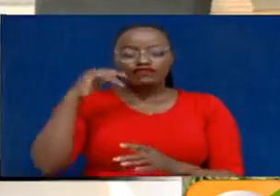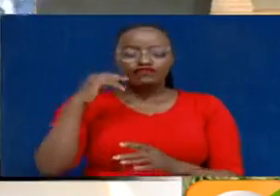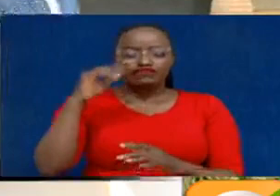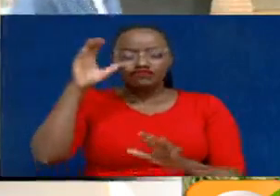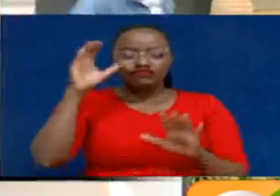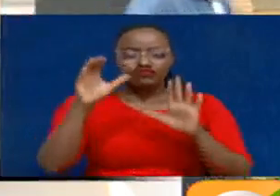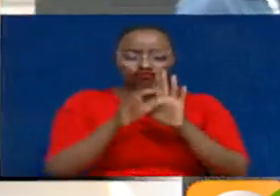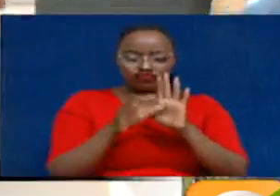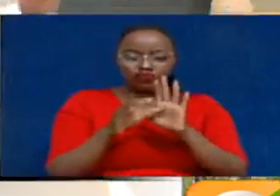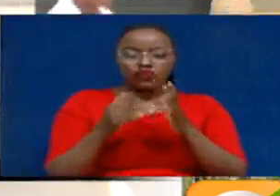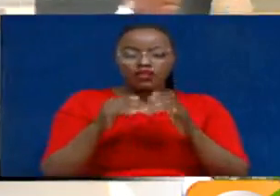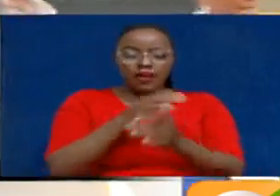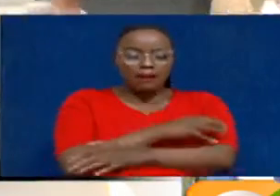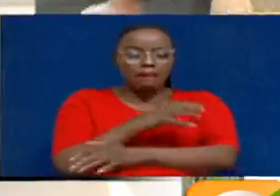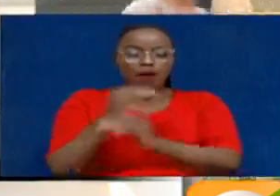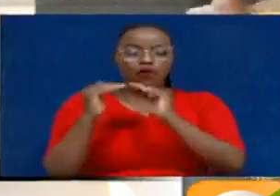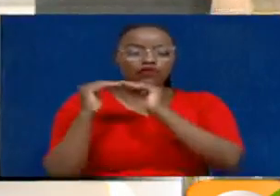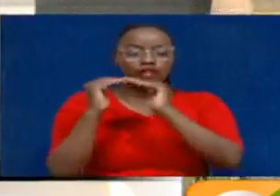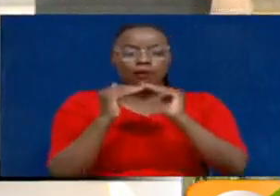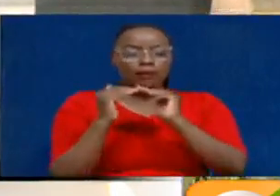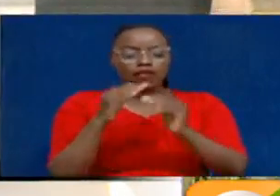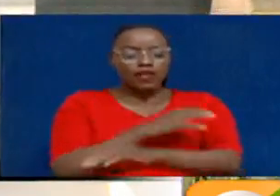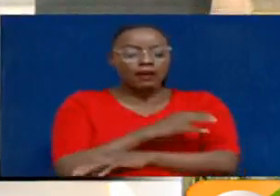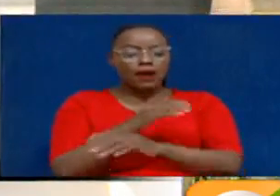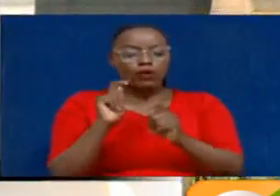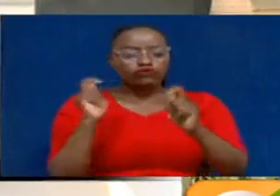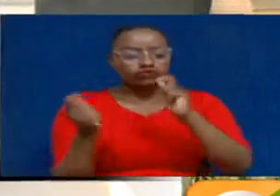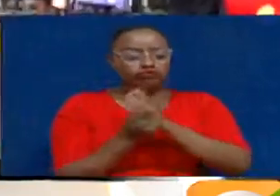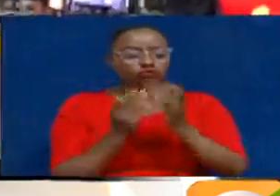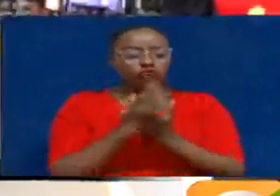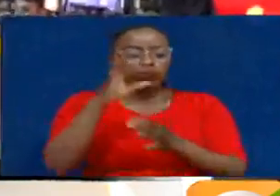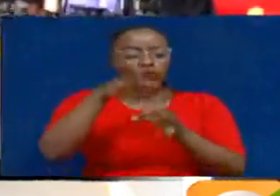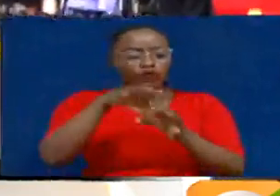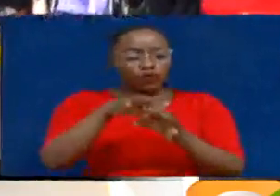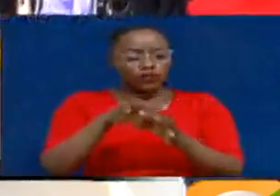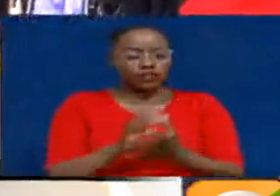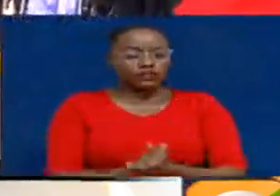the power of democracy, the power of revolution through the ballot.